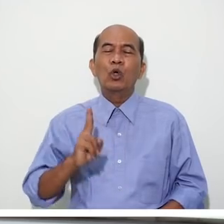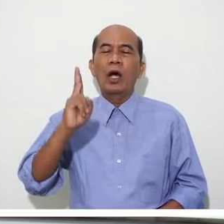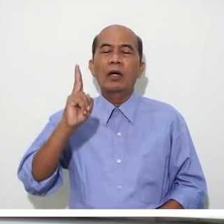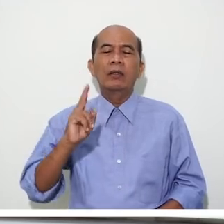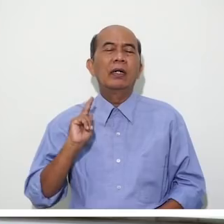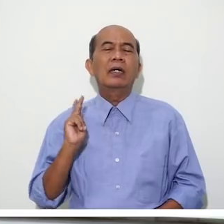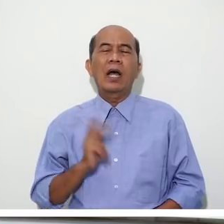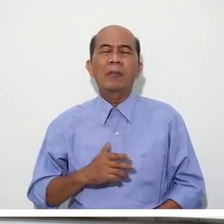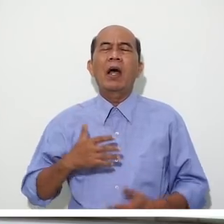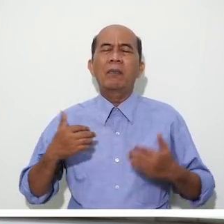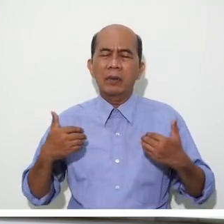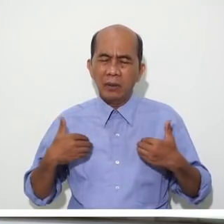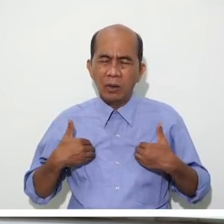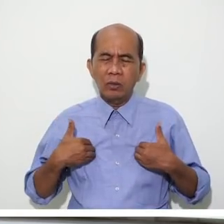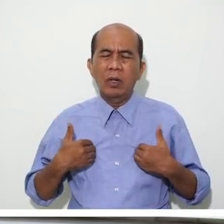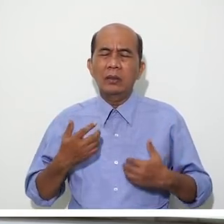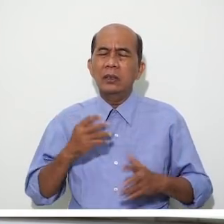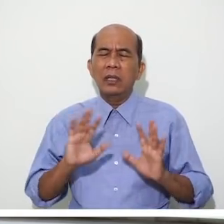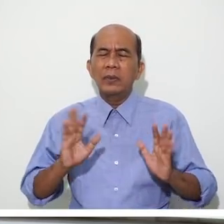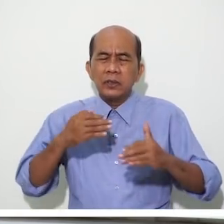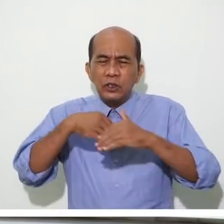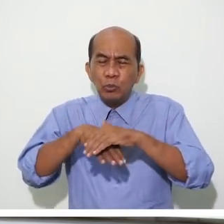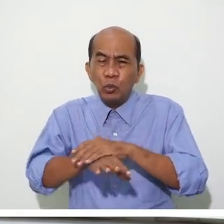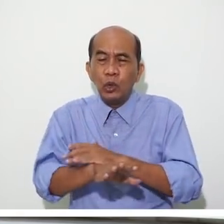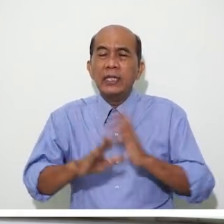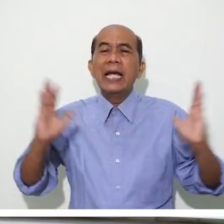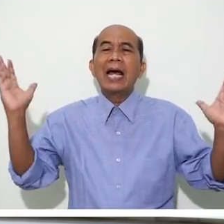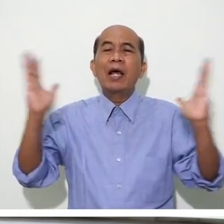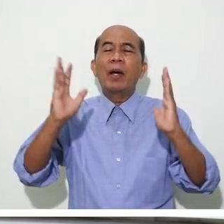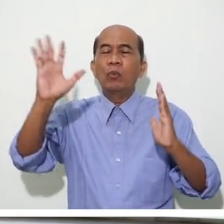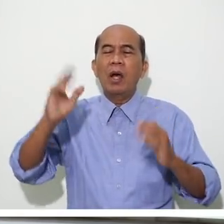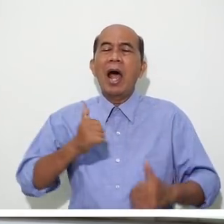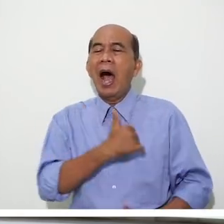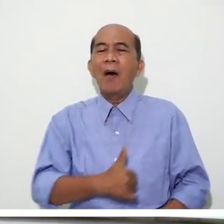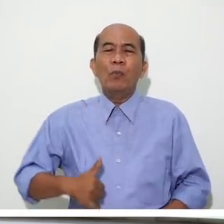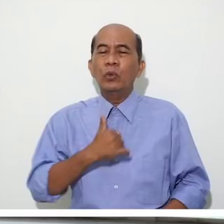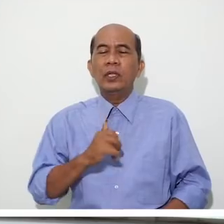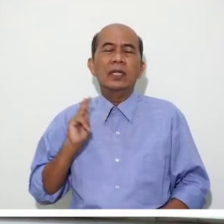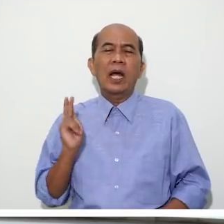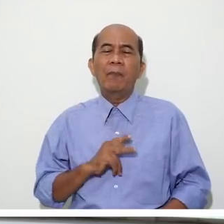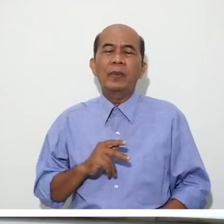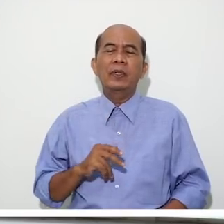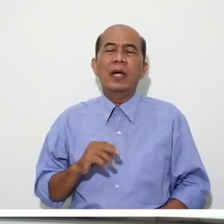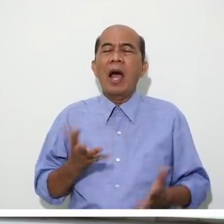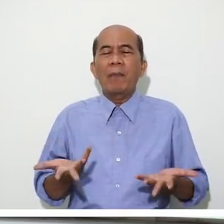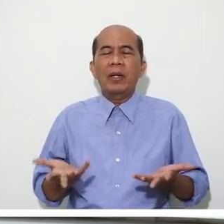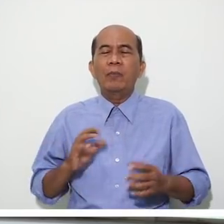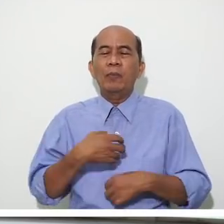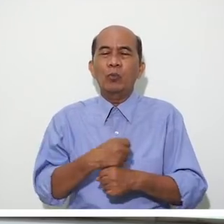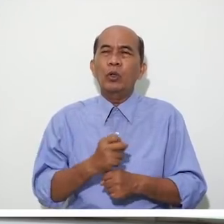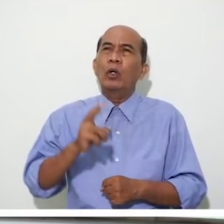Kami mengakui dan tiada yang tersembunyi di hadapan-Mu, Tuhan. Apapun yang kami perbuat, Engkau pun tahu.